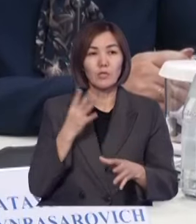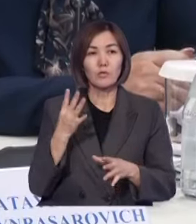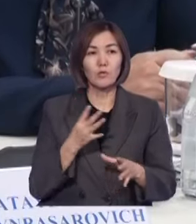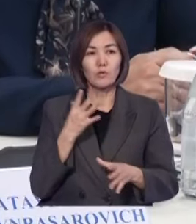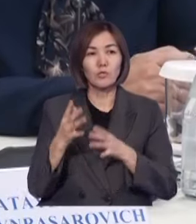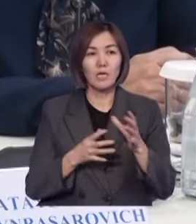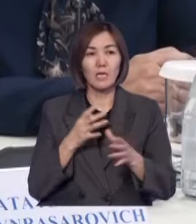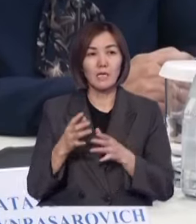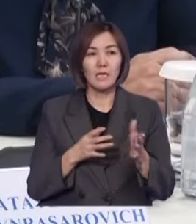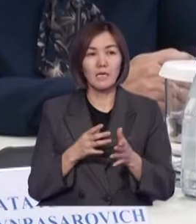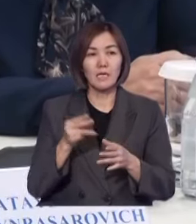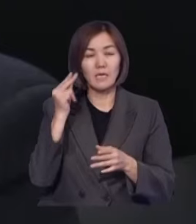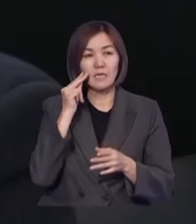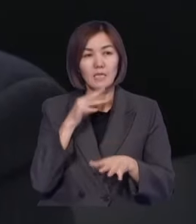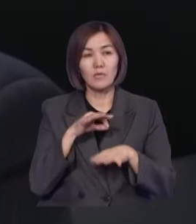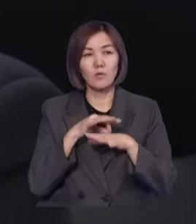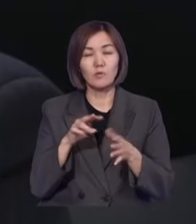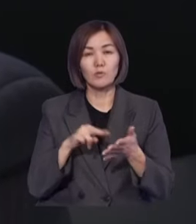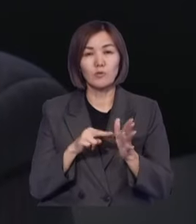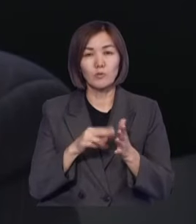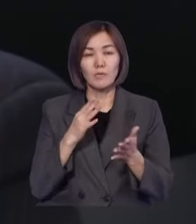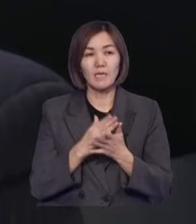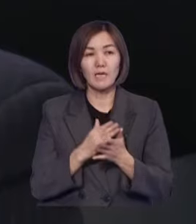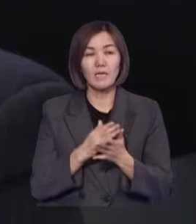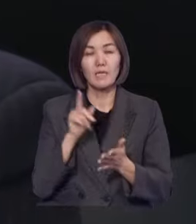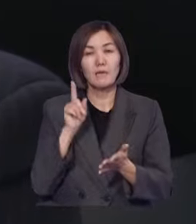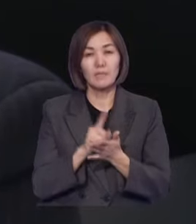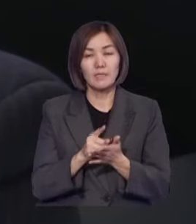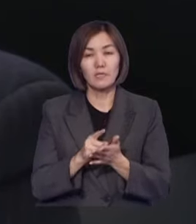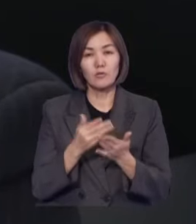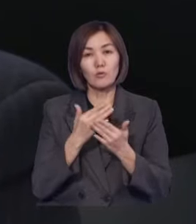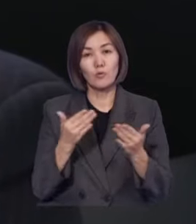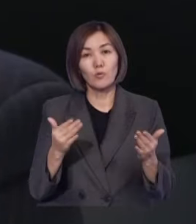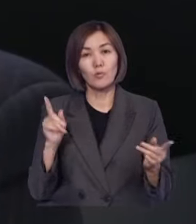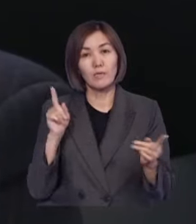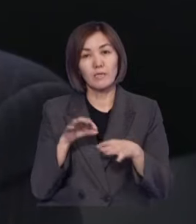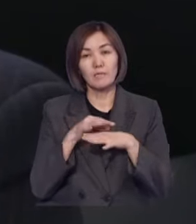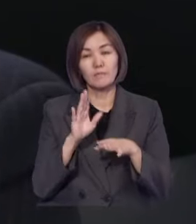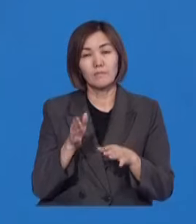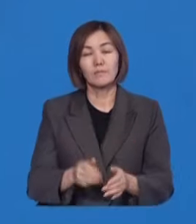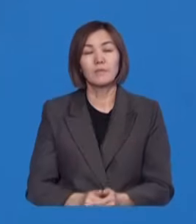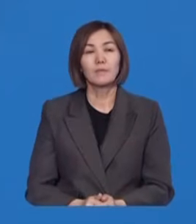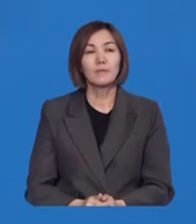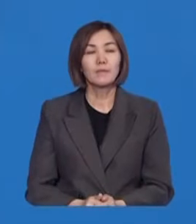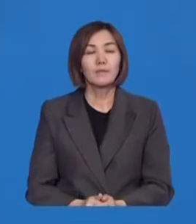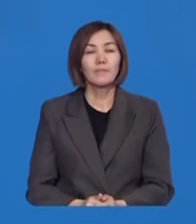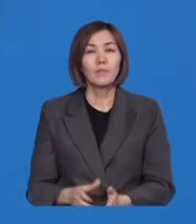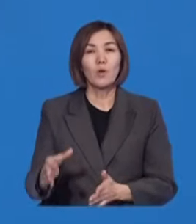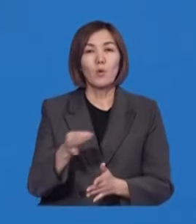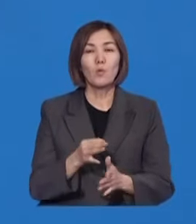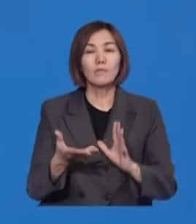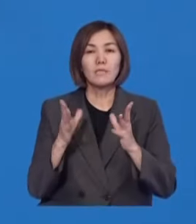көрмені Қытайда маусым айында өткізу жоспарланған. Сіздерді міндетті түрде сол көрмеден көретінімізге сенемін. Облыста